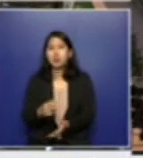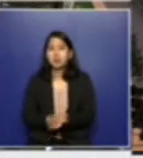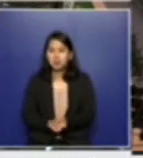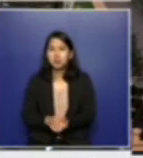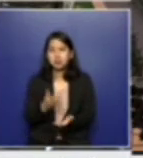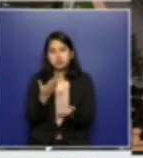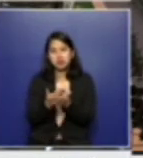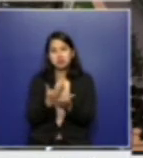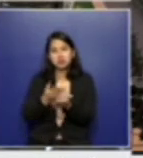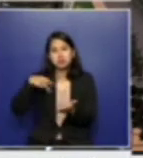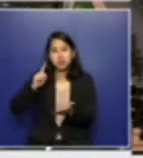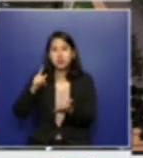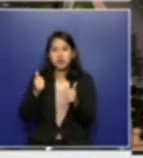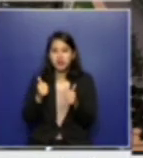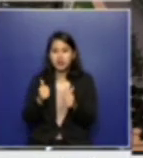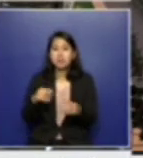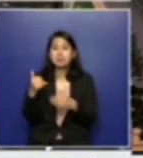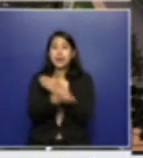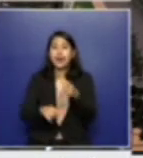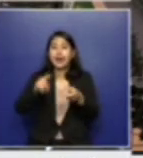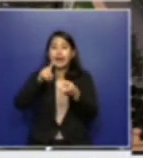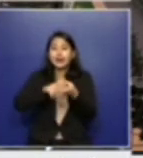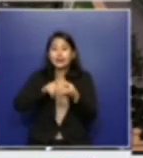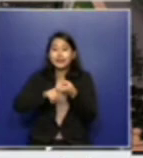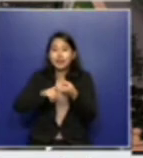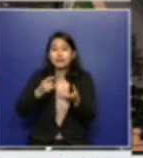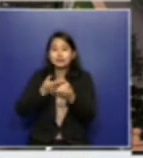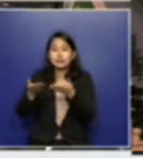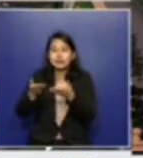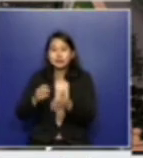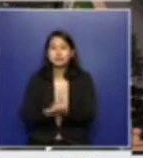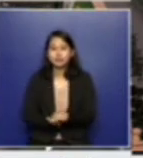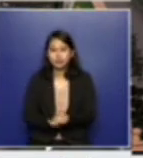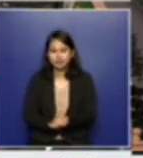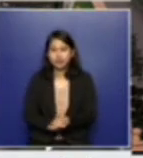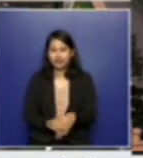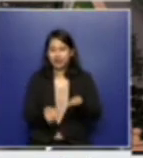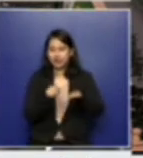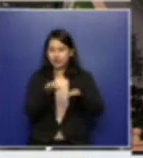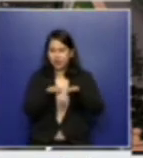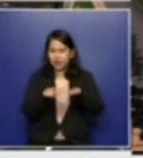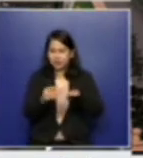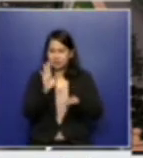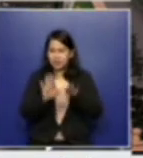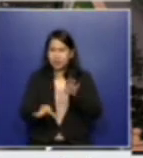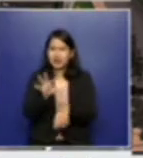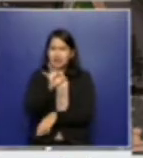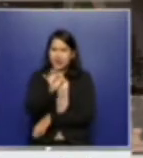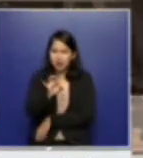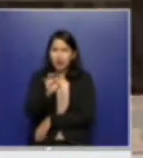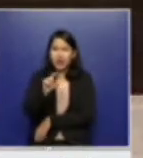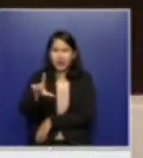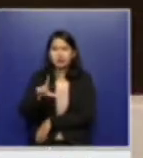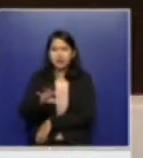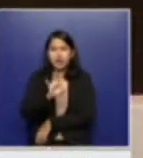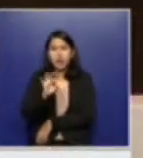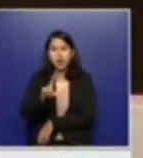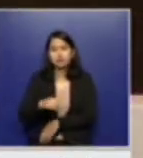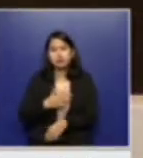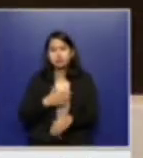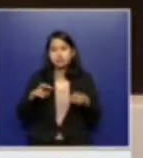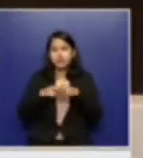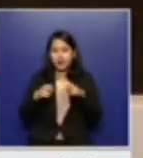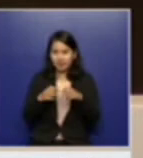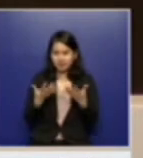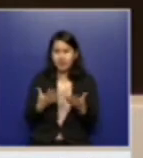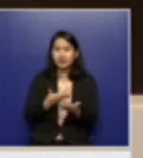ของรัสเซียลำหนึ่งประมาณ1,000-2,000กว่าล้านนะครับ1,700-900ล้านอะไรทำนองนั้นนะซึ่งผมไม่ติดใจนะครับ